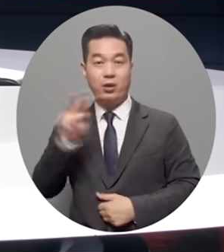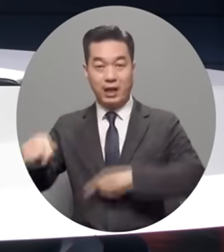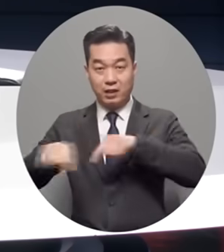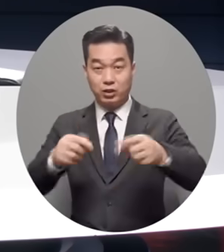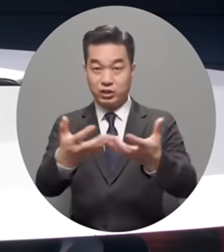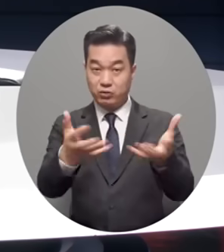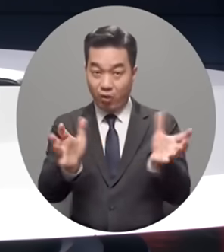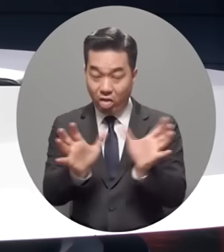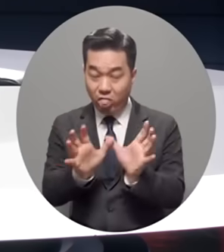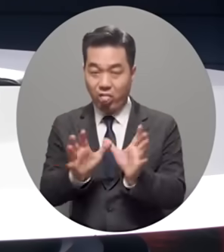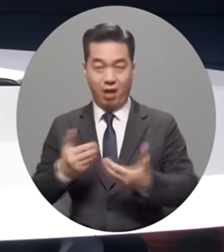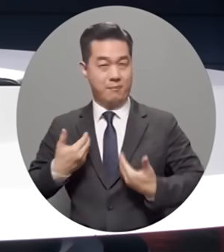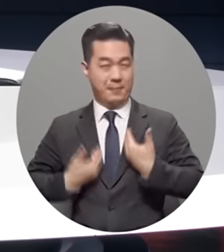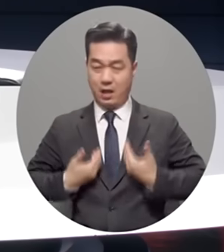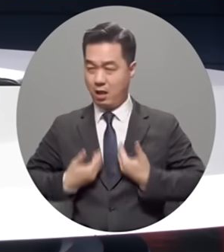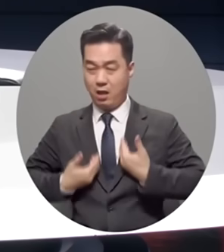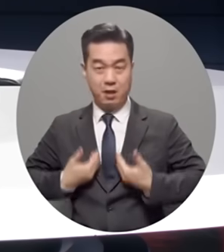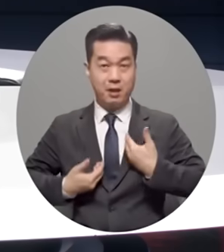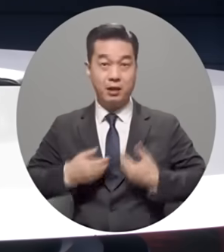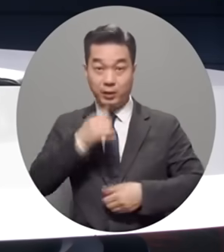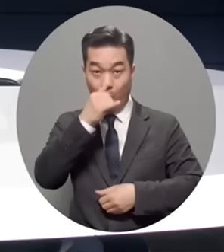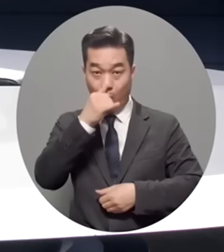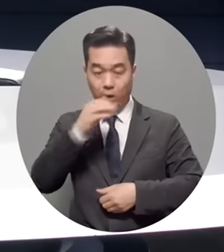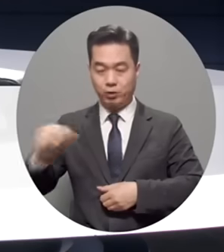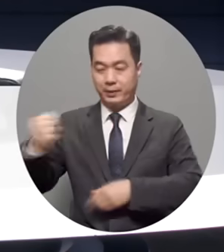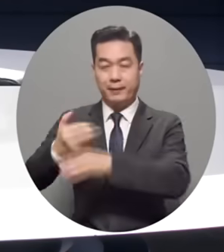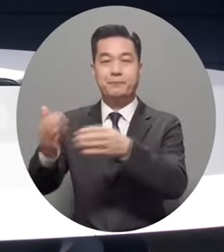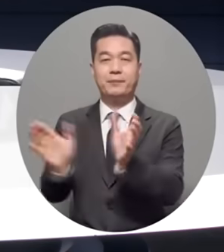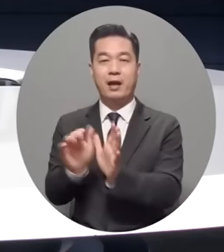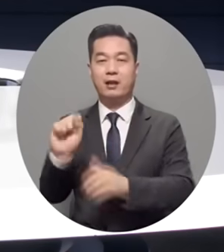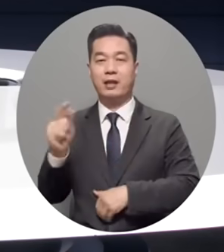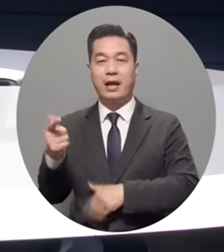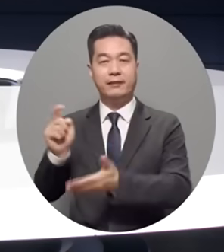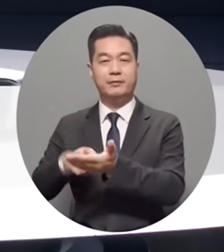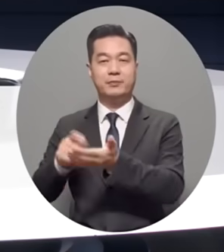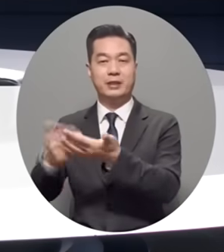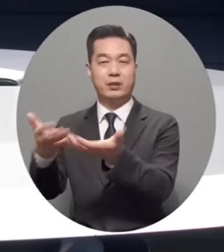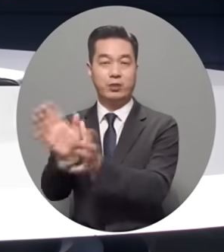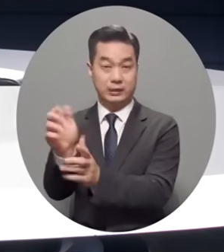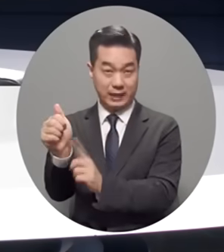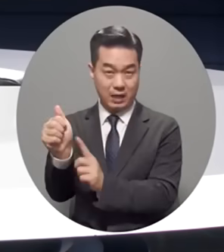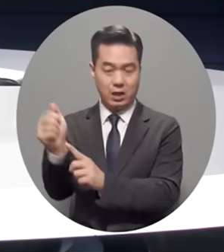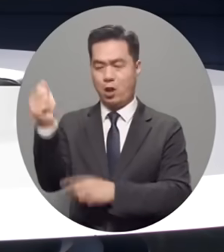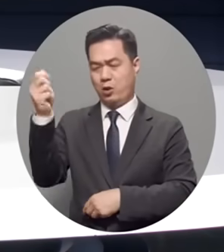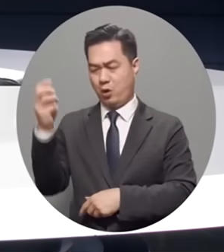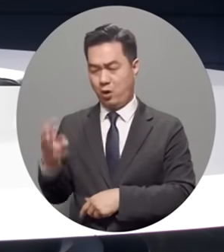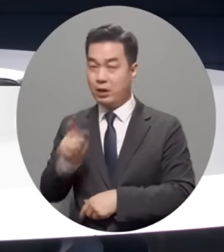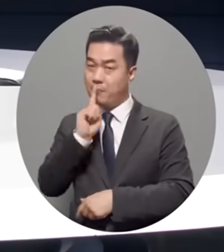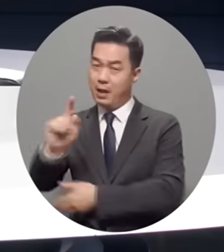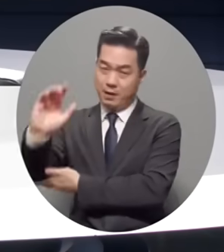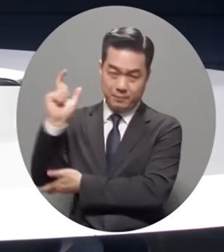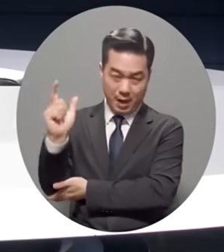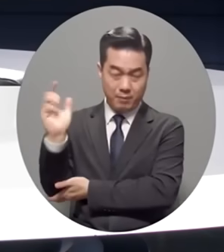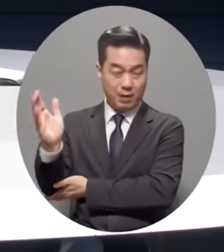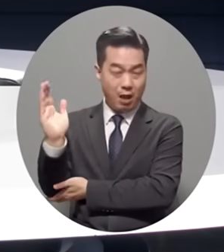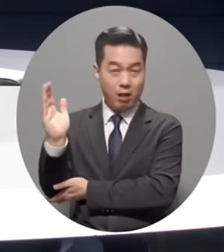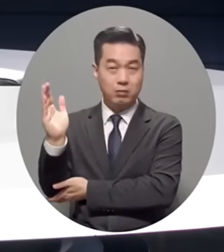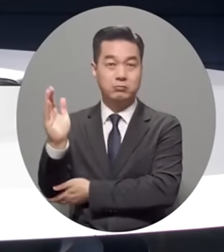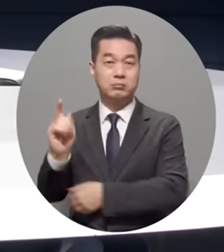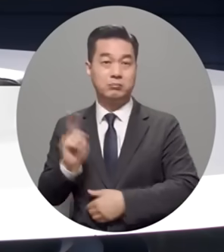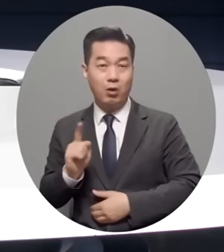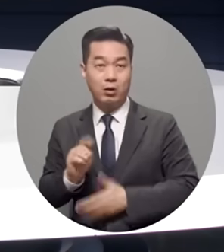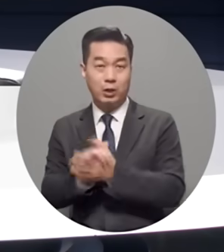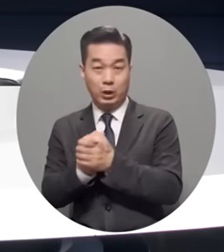발걸음도 빨라지고 있는데요. 먼저 국민의힘 한동훈 비상대책위원장, 여러 차례 강조해왔던 동료 시민을